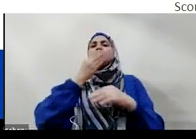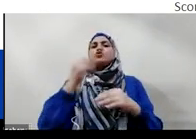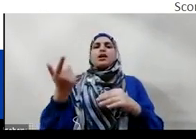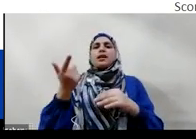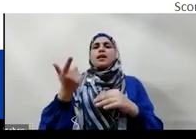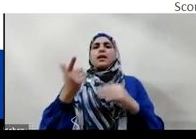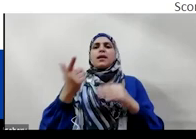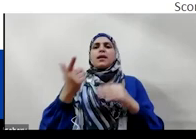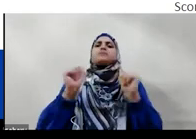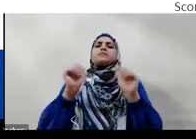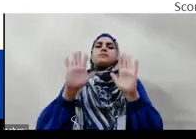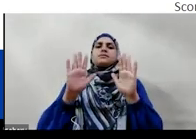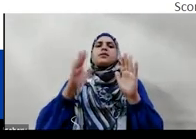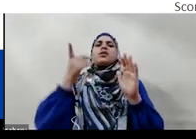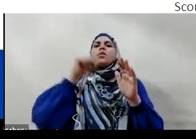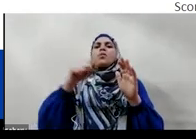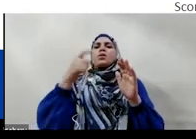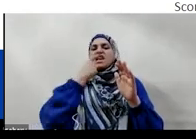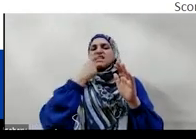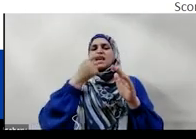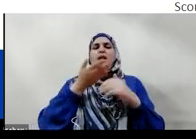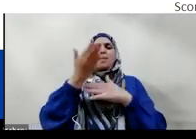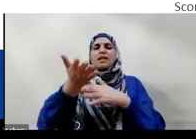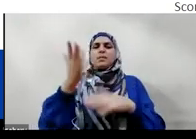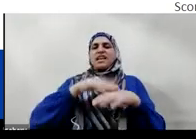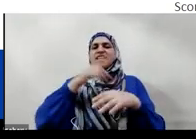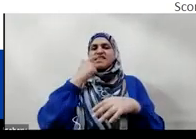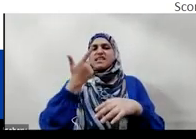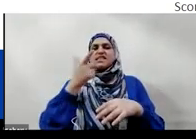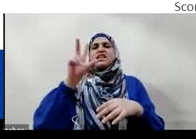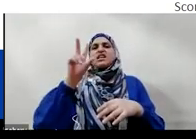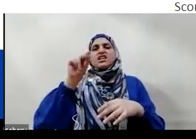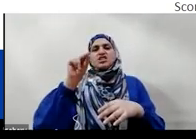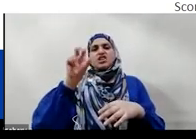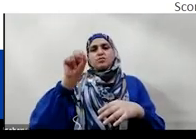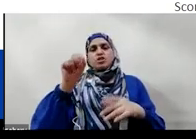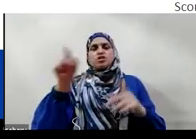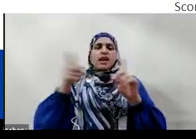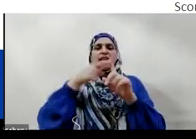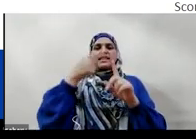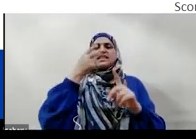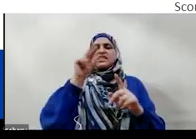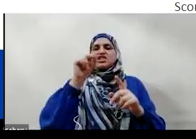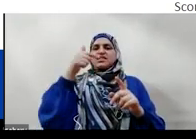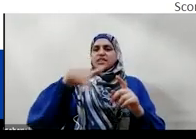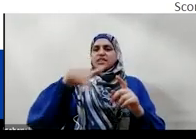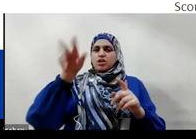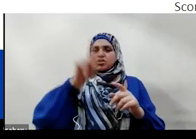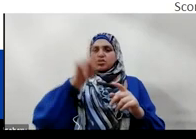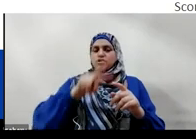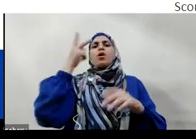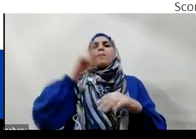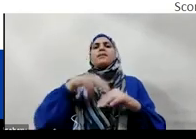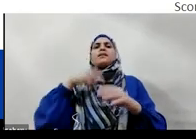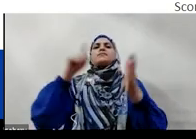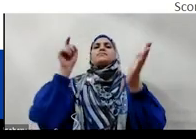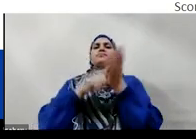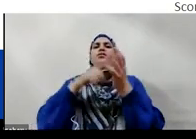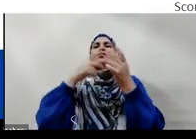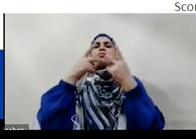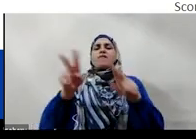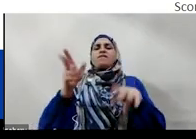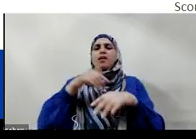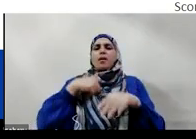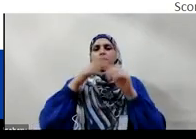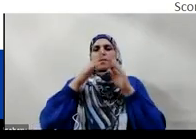مصر، والأكاديميك كير اللي أنا بقدم عليها هي أكاديميك كير 25-26 زي ما أوضحنا، وبقى confirm ال citizenship، هل أنا